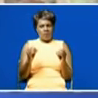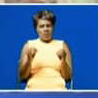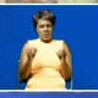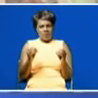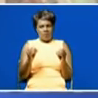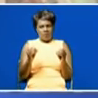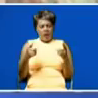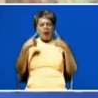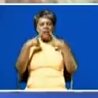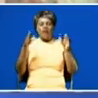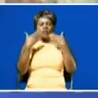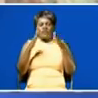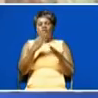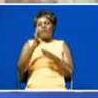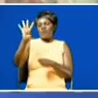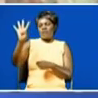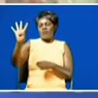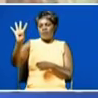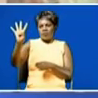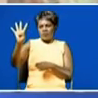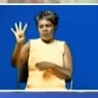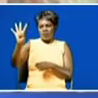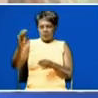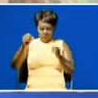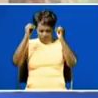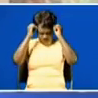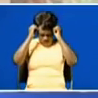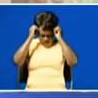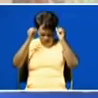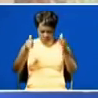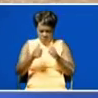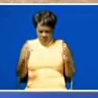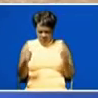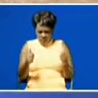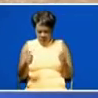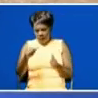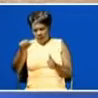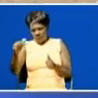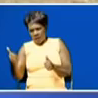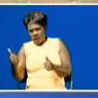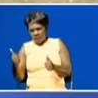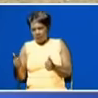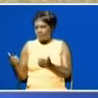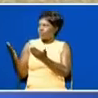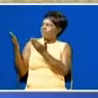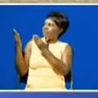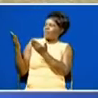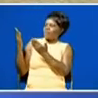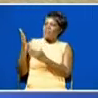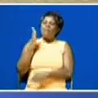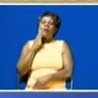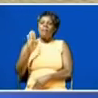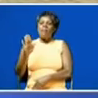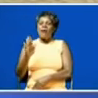ashadushia matokeo yetu yenye tulitafuta. Tulisoma kwa bidii. Mwingine ni Abibu na Mnini ambaye mamake